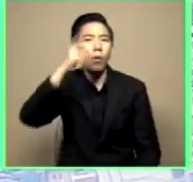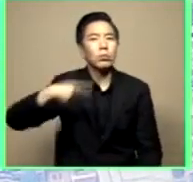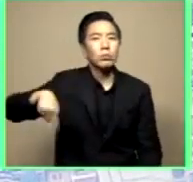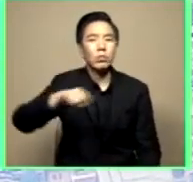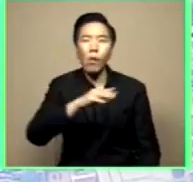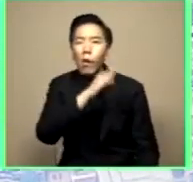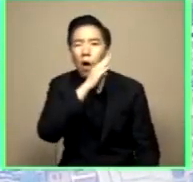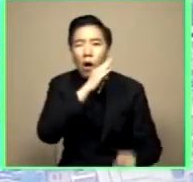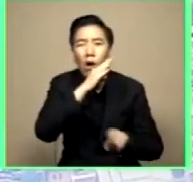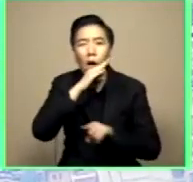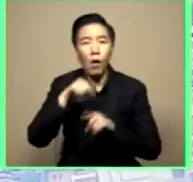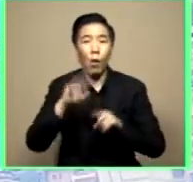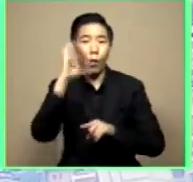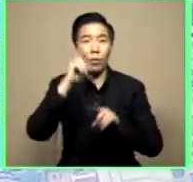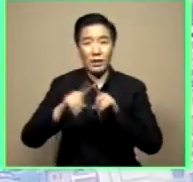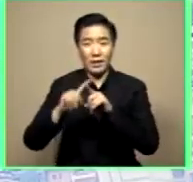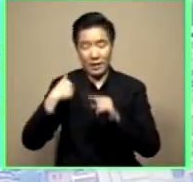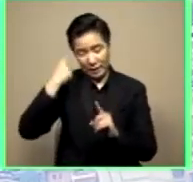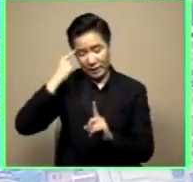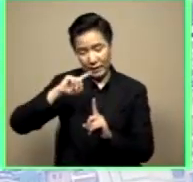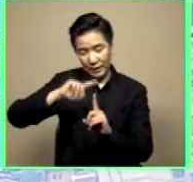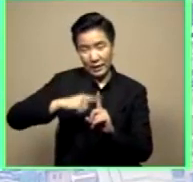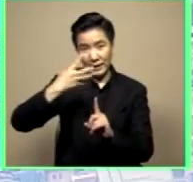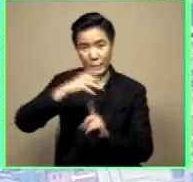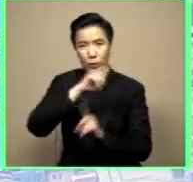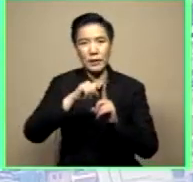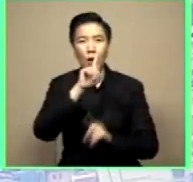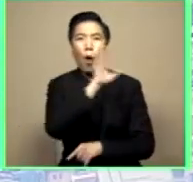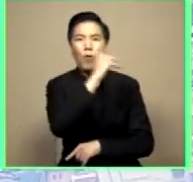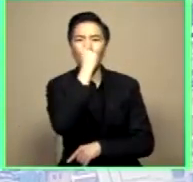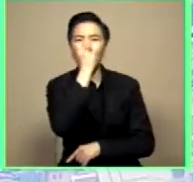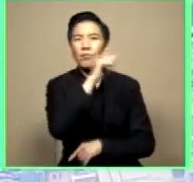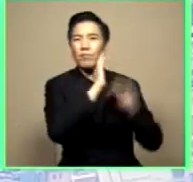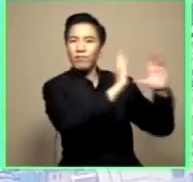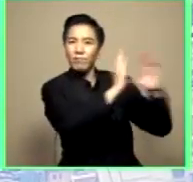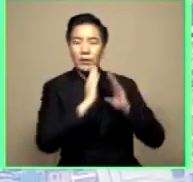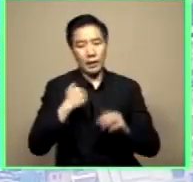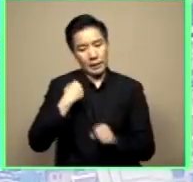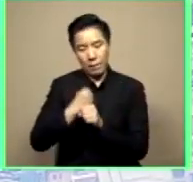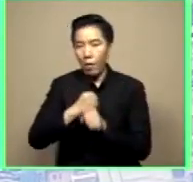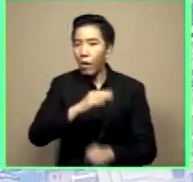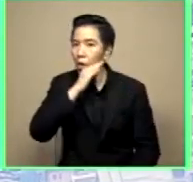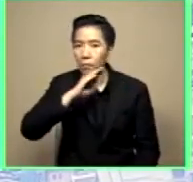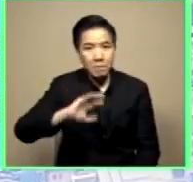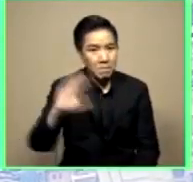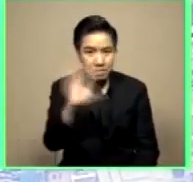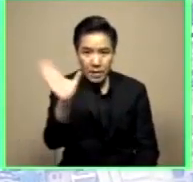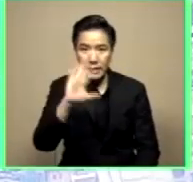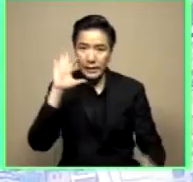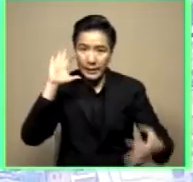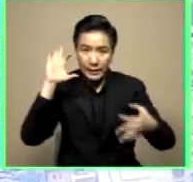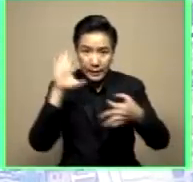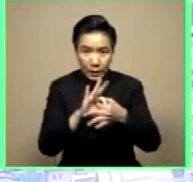การโกหกกันทั้งโลกเนี่ยนะครับเป็นวัฒนธรรมของทางฝรั่งเข้ามาอย่ามาทำโกหกในเรื่องของทางด้